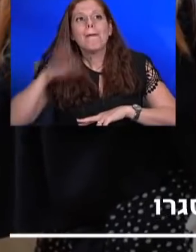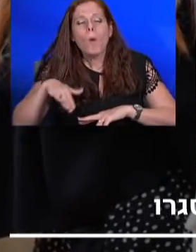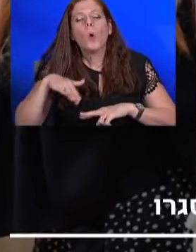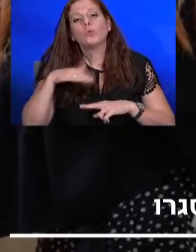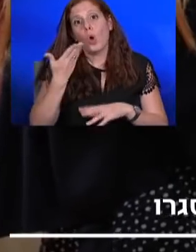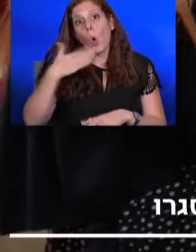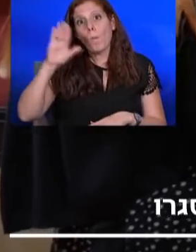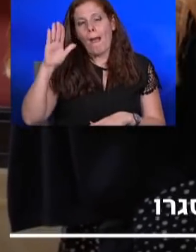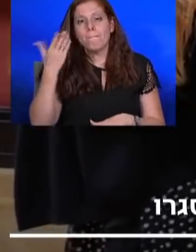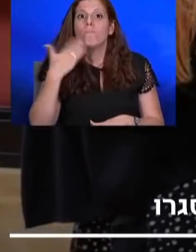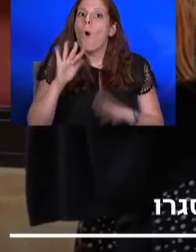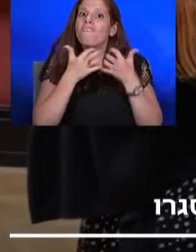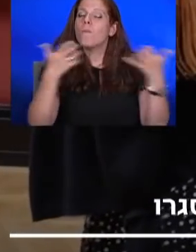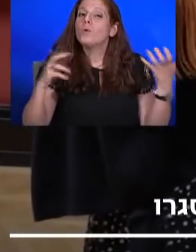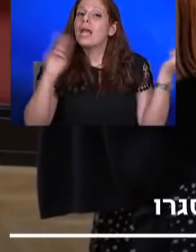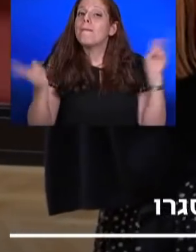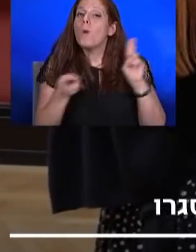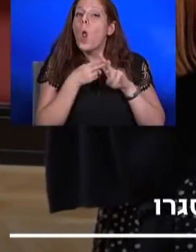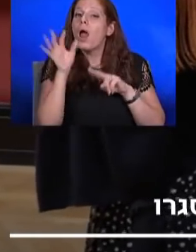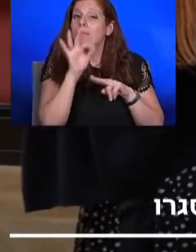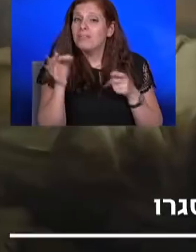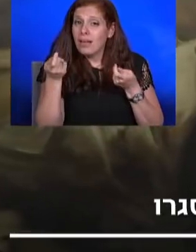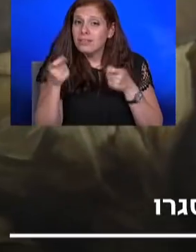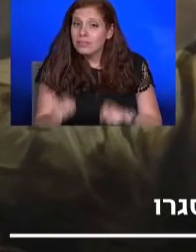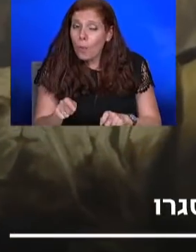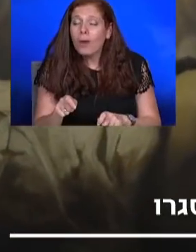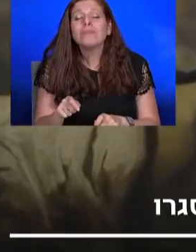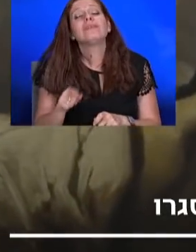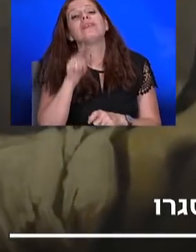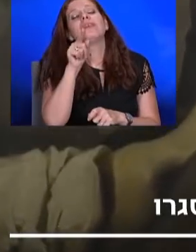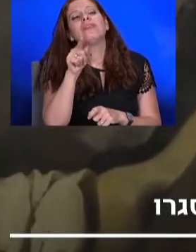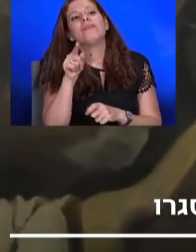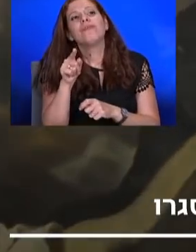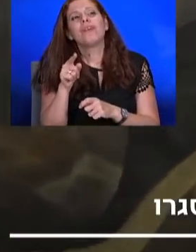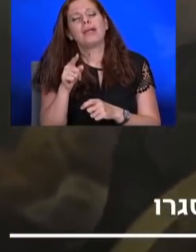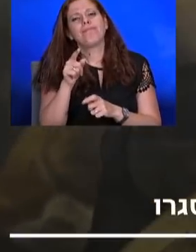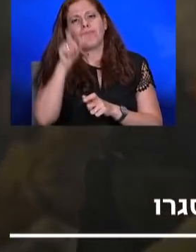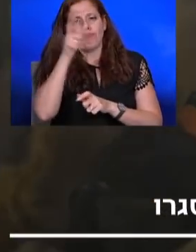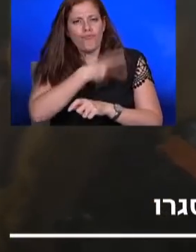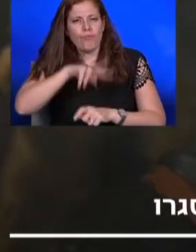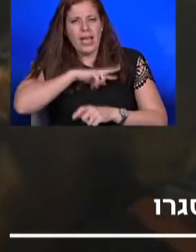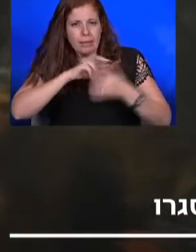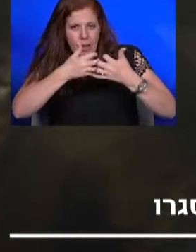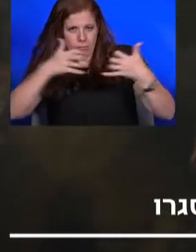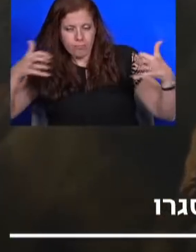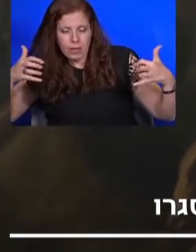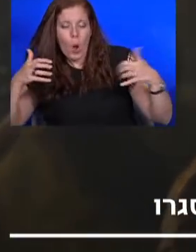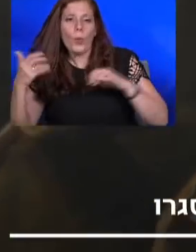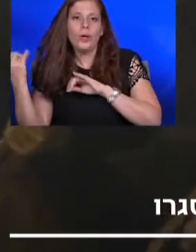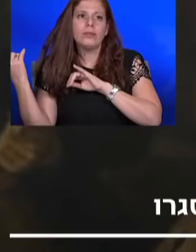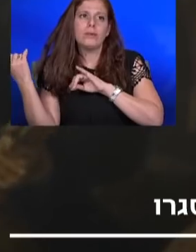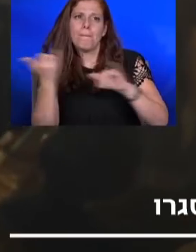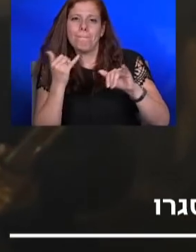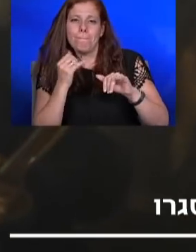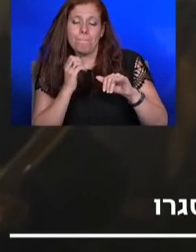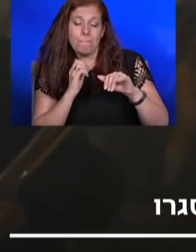בעולם עדיין סגורים, ועוצרים ממוזיאונים שונים, מעלים תמונות של ישבנים, של גברים, חשוב להגיד.